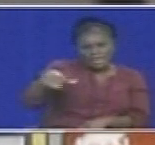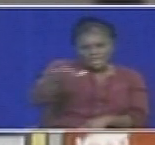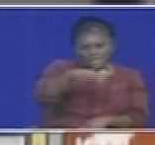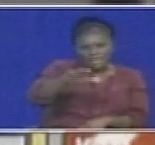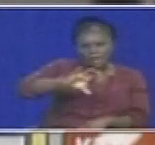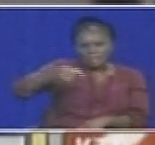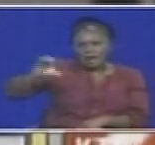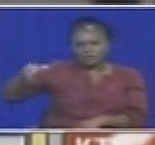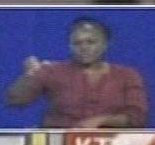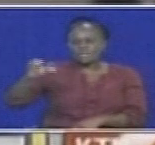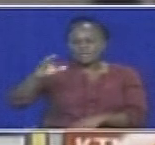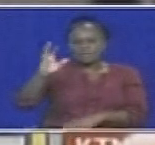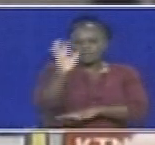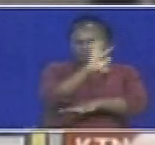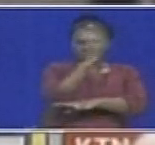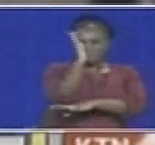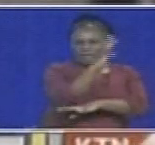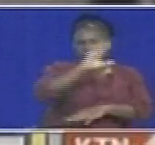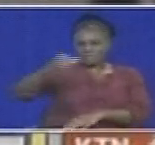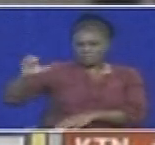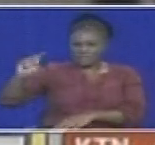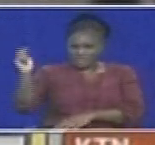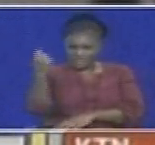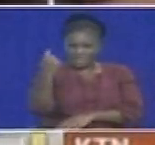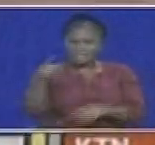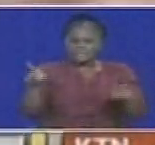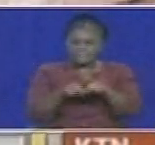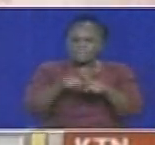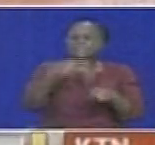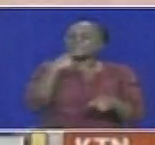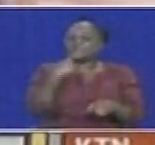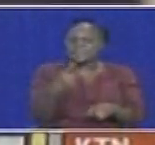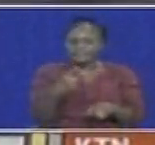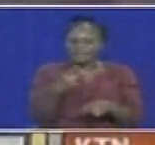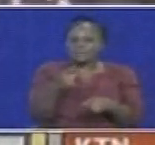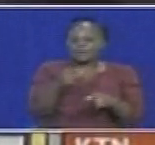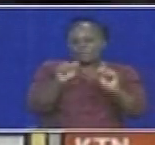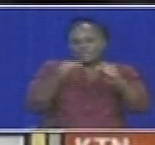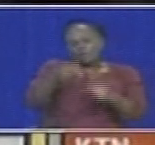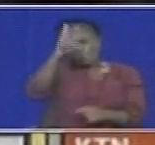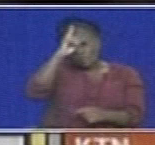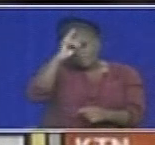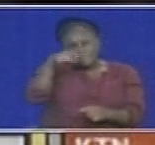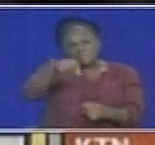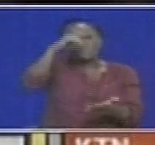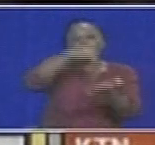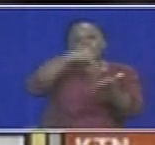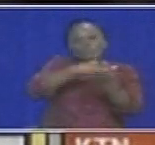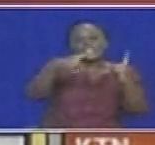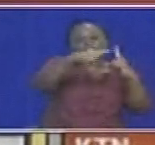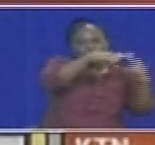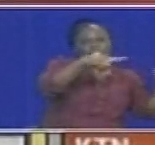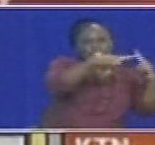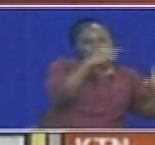Mlima Kenya hapo jana. Sawa na jamaa za wote waliouawa, wanadai kuwa huenda maafisa wa polisi walihusika katika mauaji